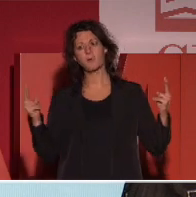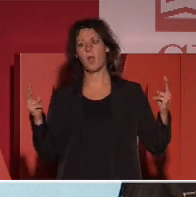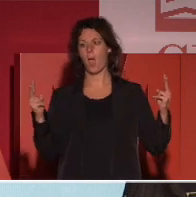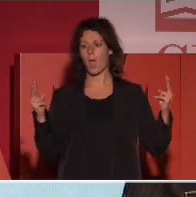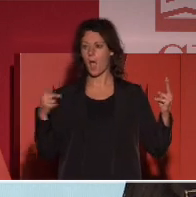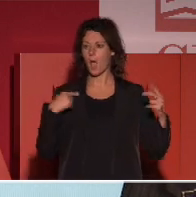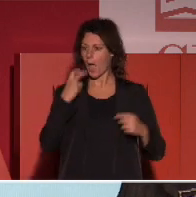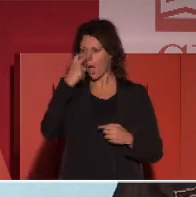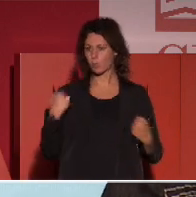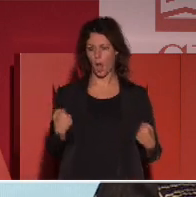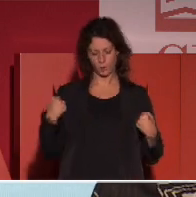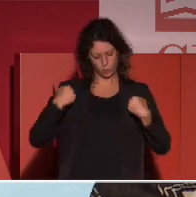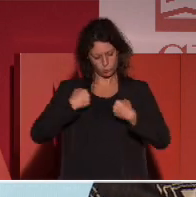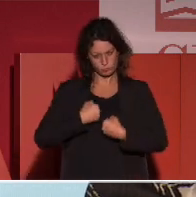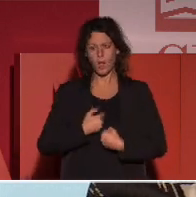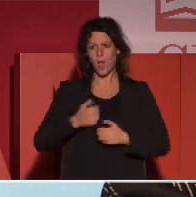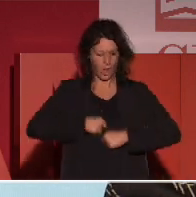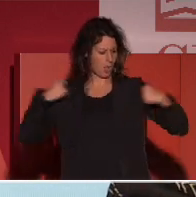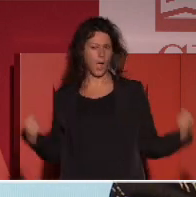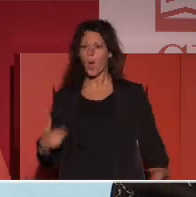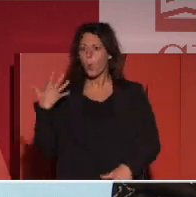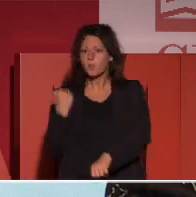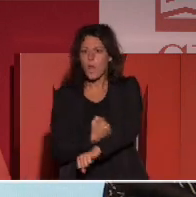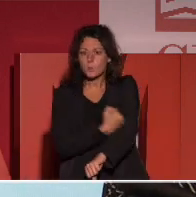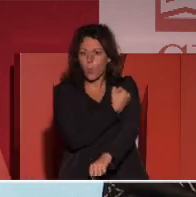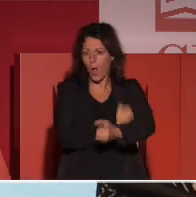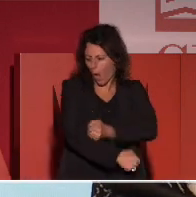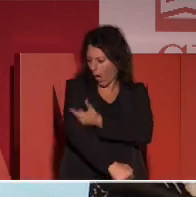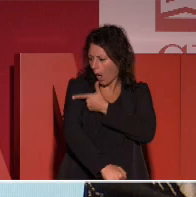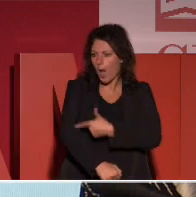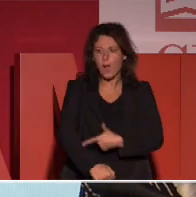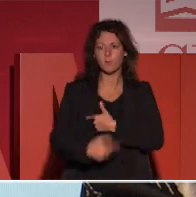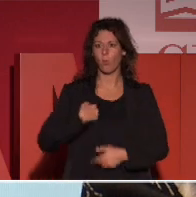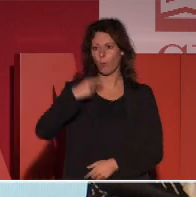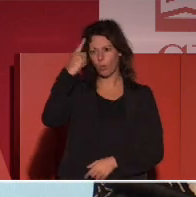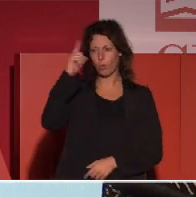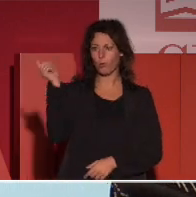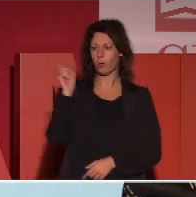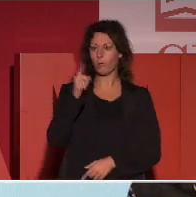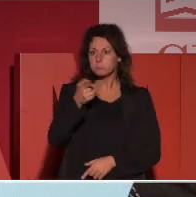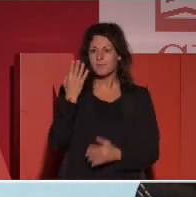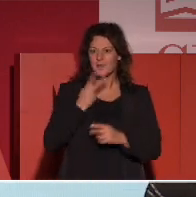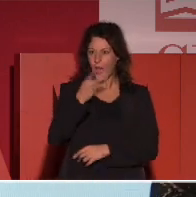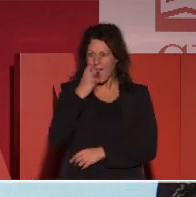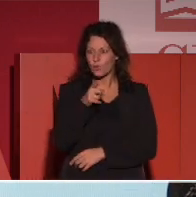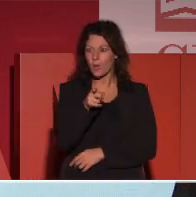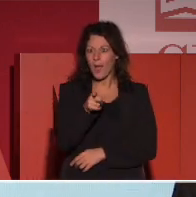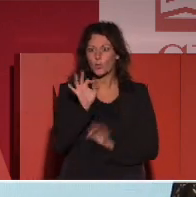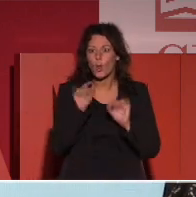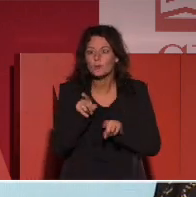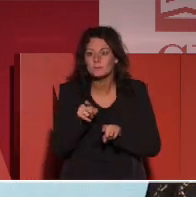di un avvocato si nascondono dei tatuaggi è una cosa che non avrei mai sospettato adesso d'ora in avanti andrò a